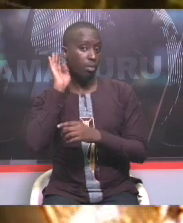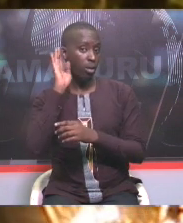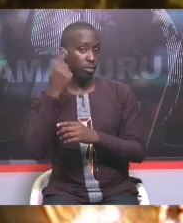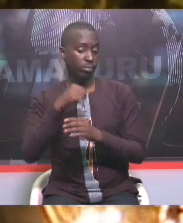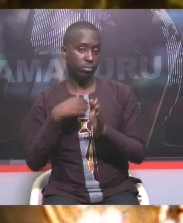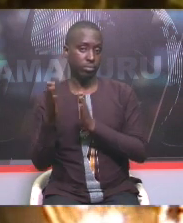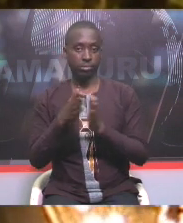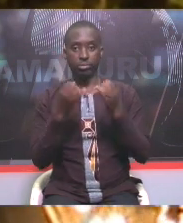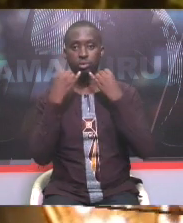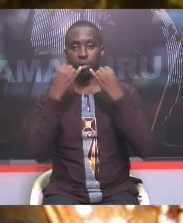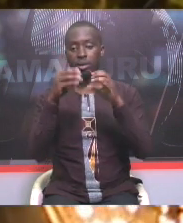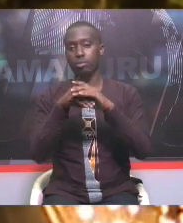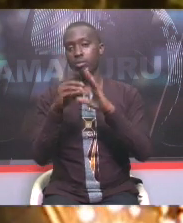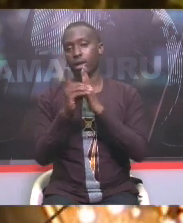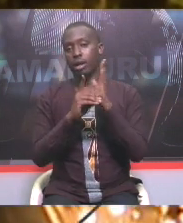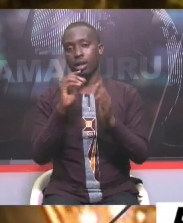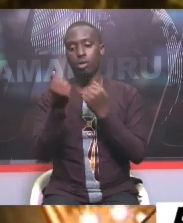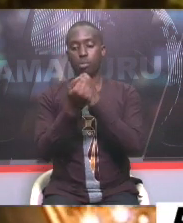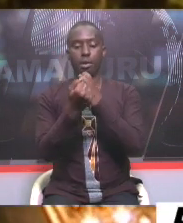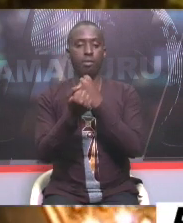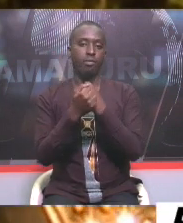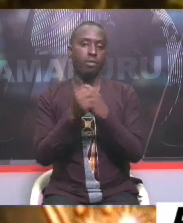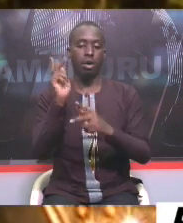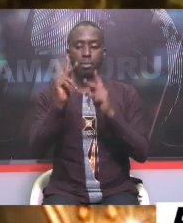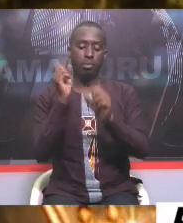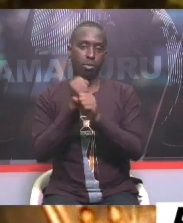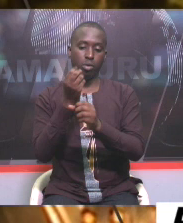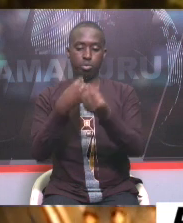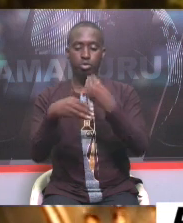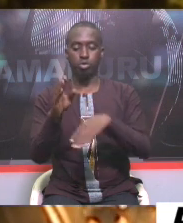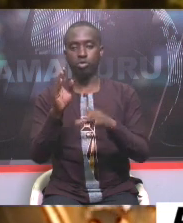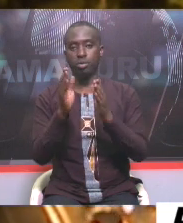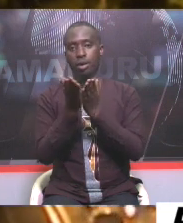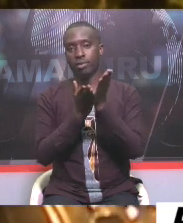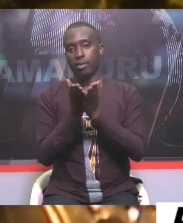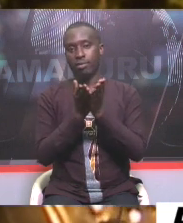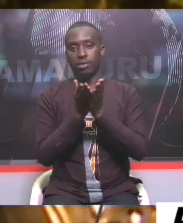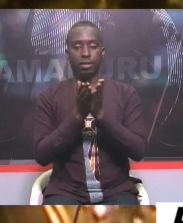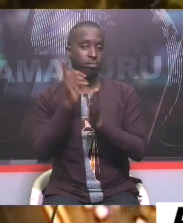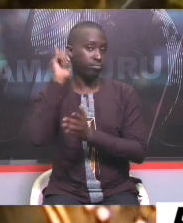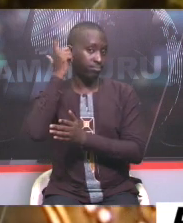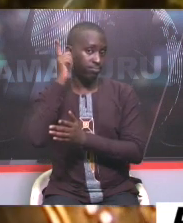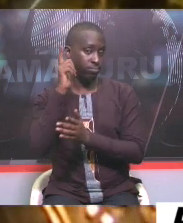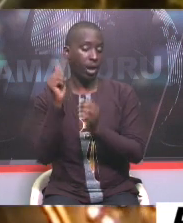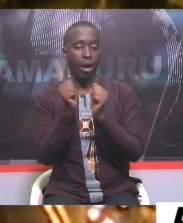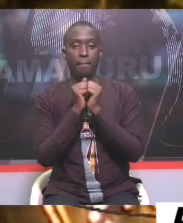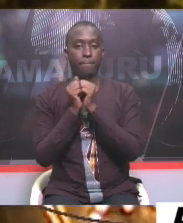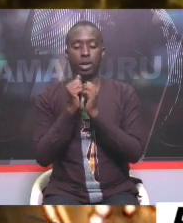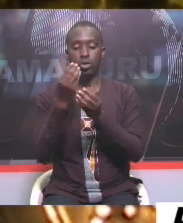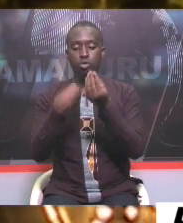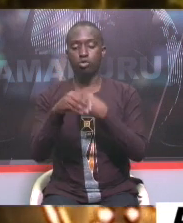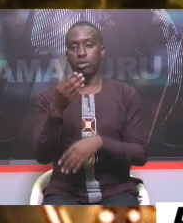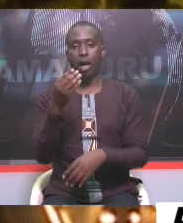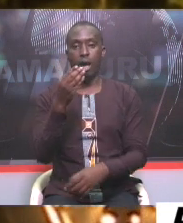twabateguriye, reka tubabwire ko mu karere ka Rubavu abakora ubucuruzi bwa serivisi za mobile money icyarimwe no